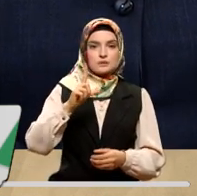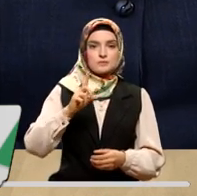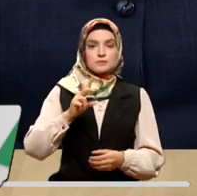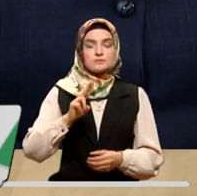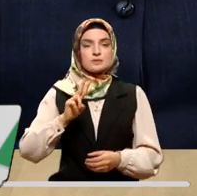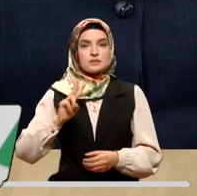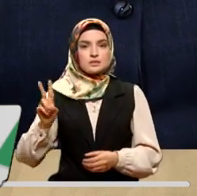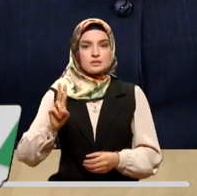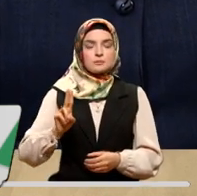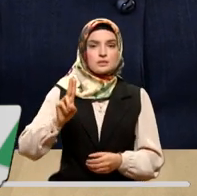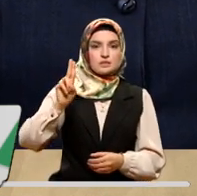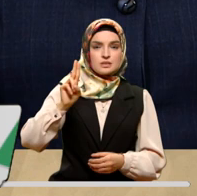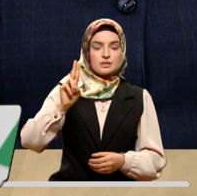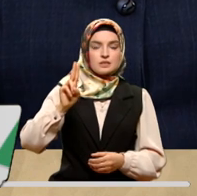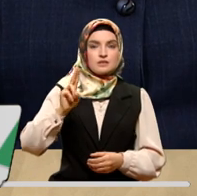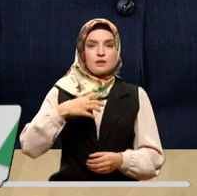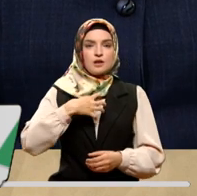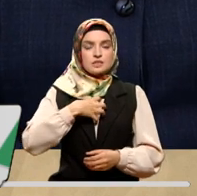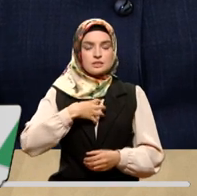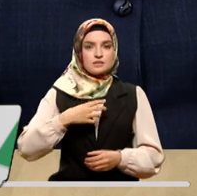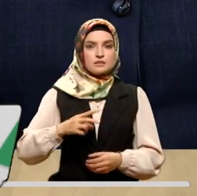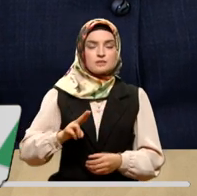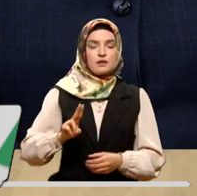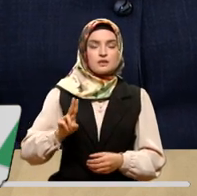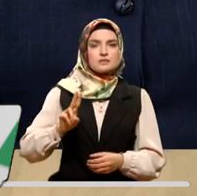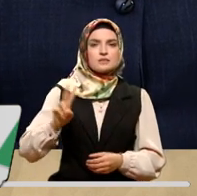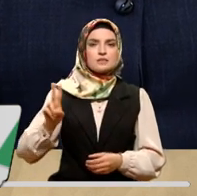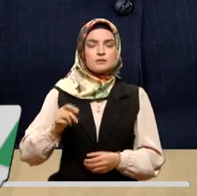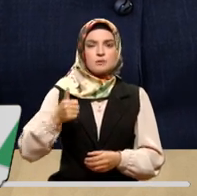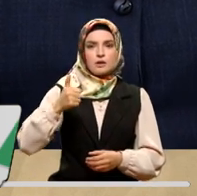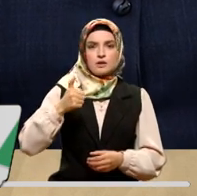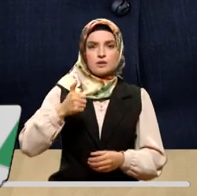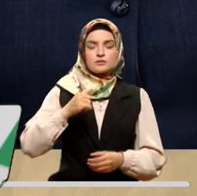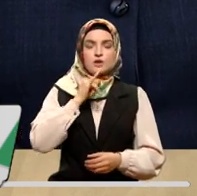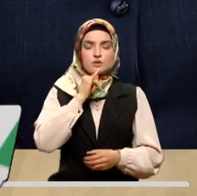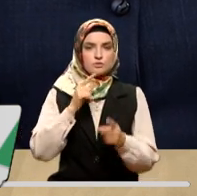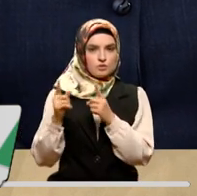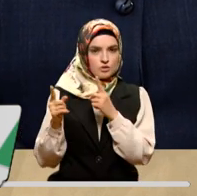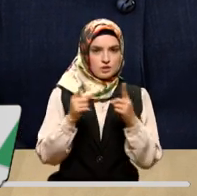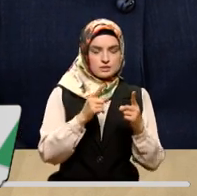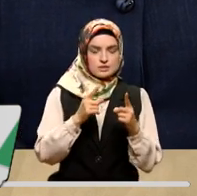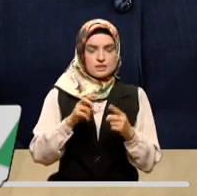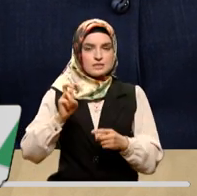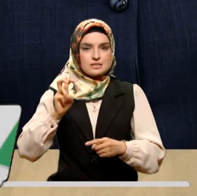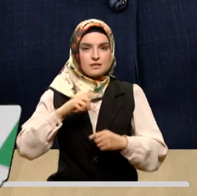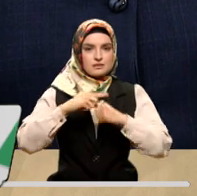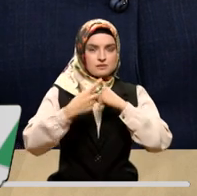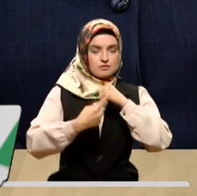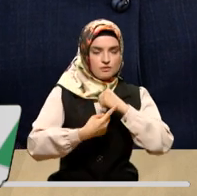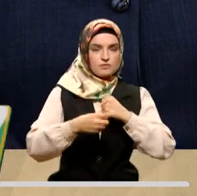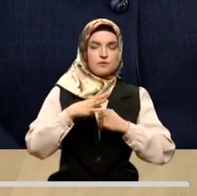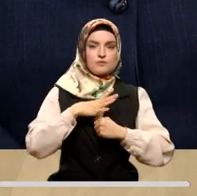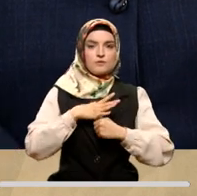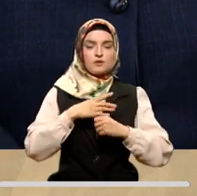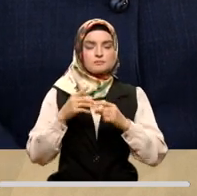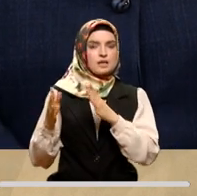26 Ağustos arası yaz Kur'an kurslarımız devam edecek. 8 haftayı kapsayan bir süreç. Arada